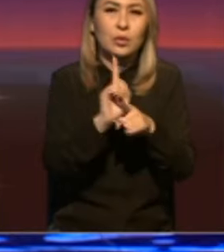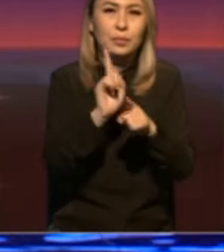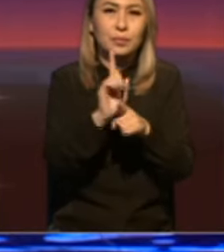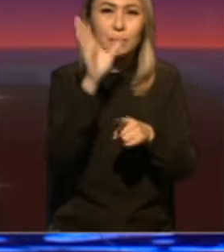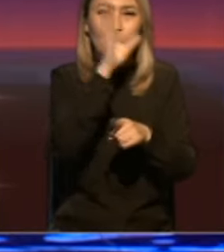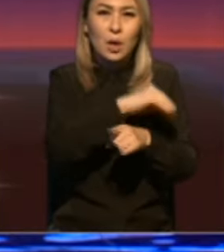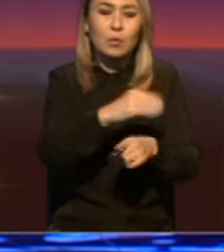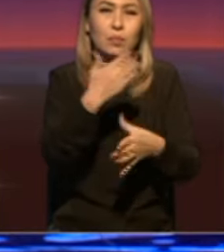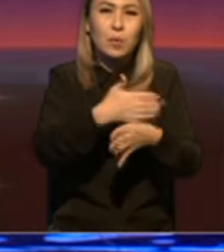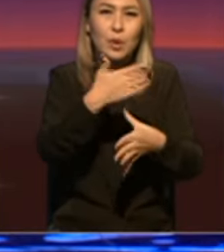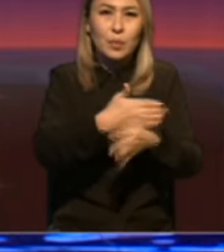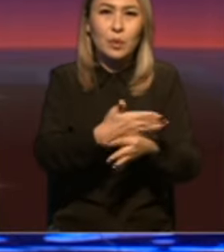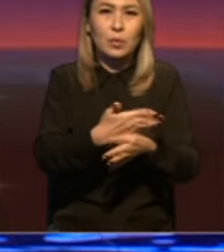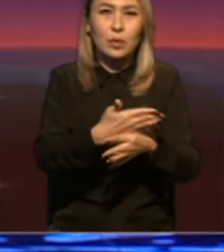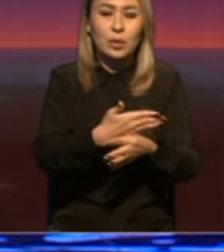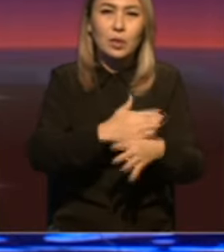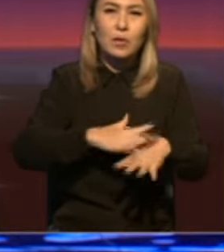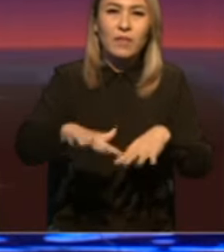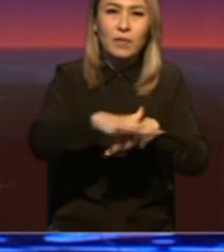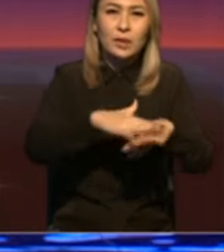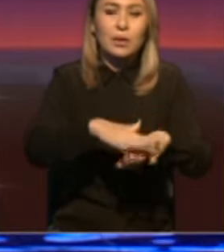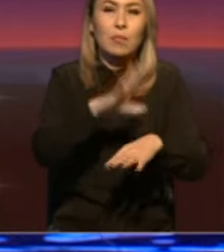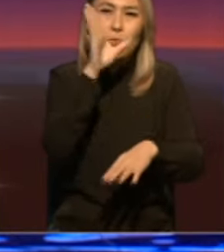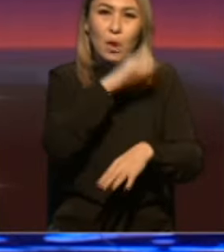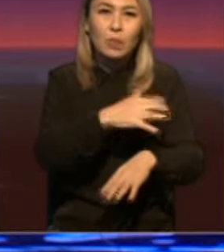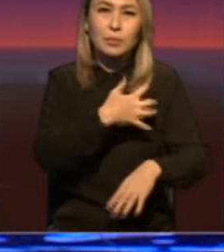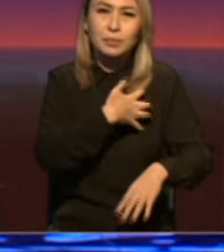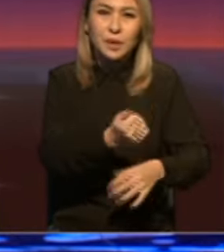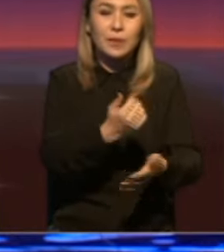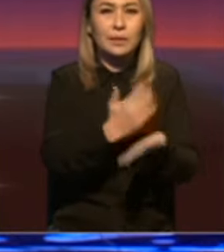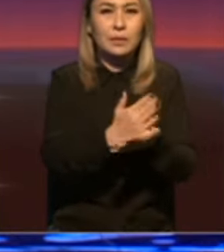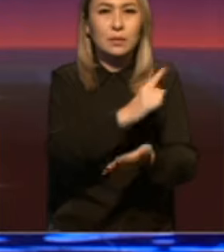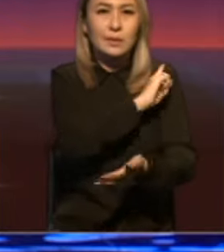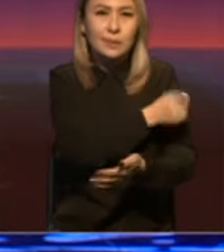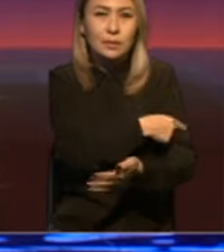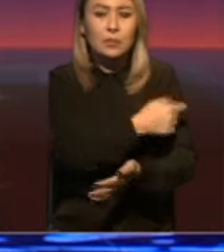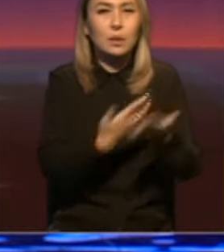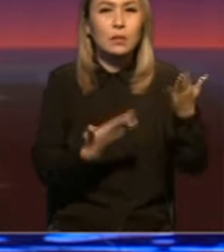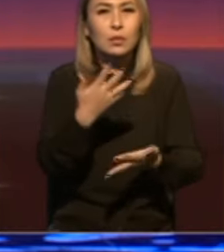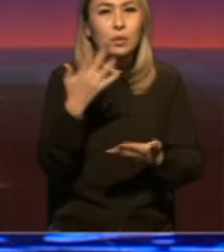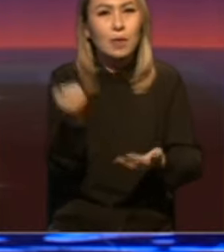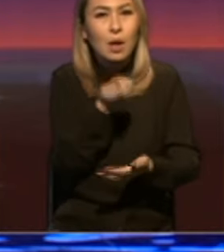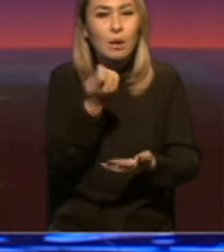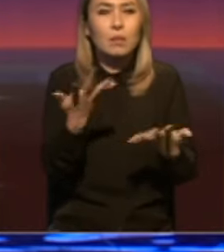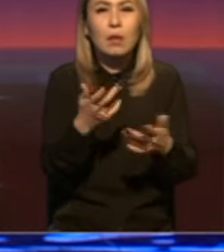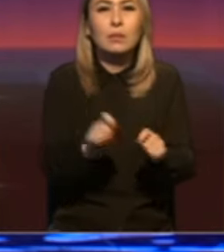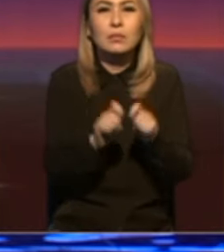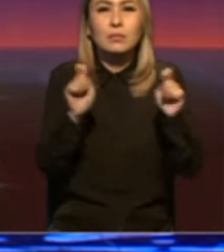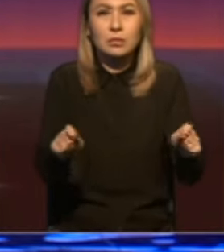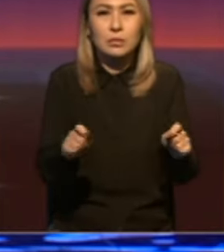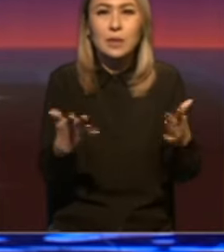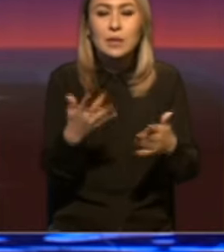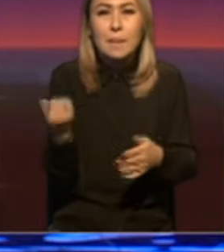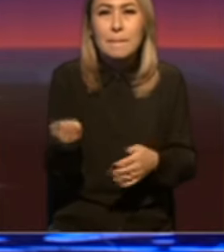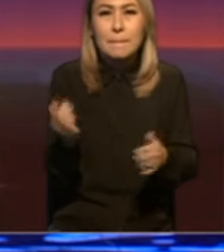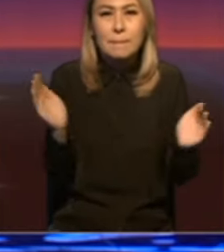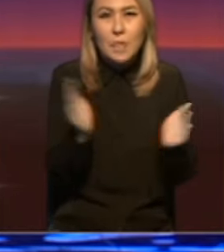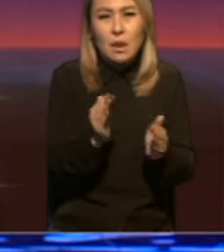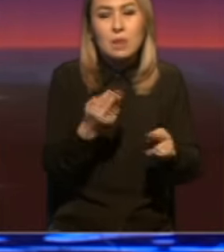түрік мемлекеттер ұйымының потенциалы бар ма? Аздау болса оны қалай қалыптастырамыз? Қалай